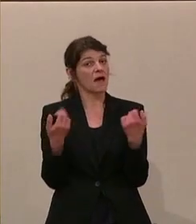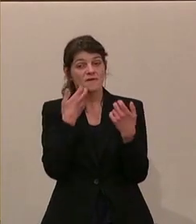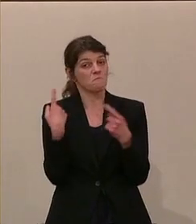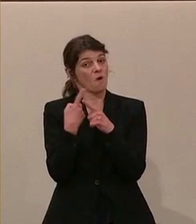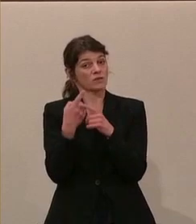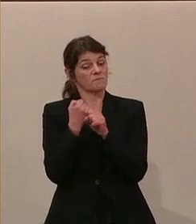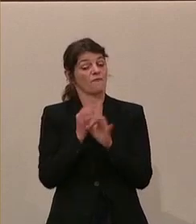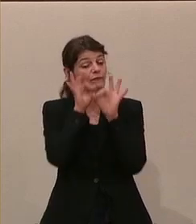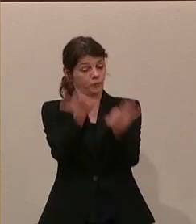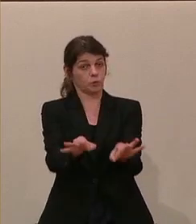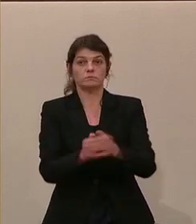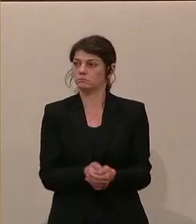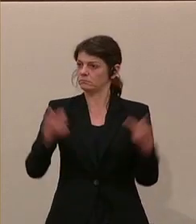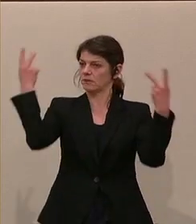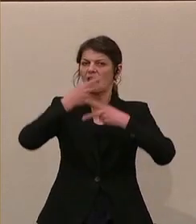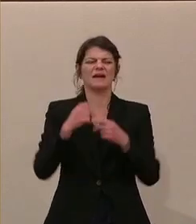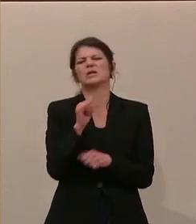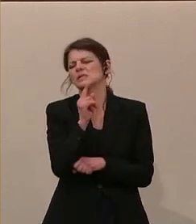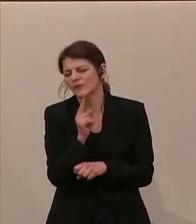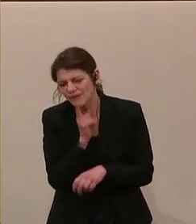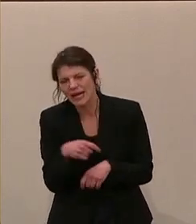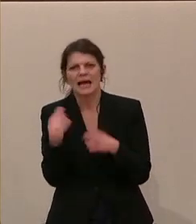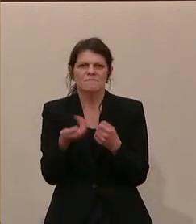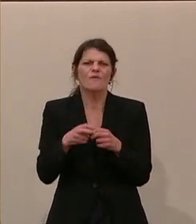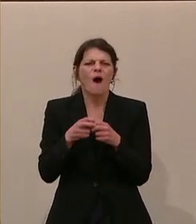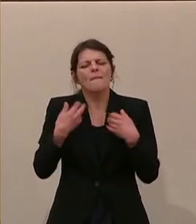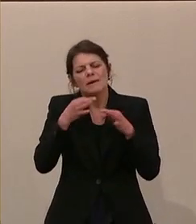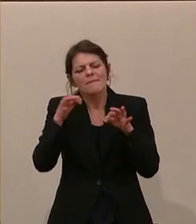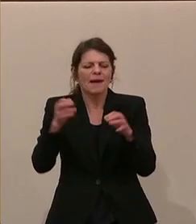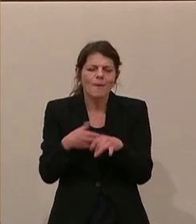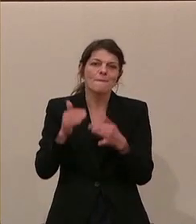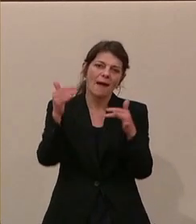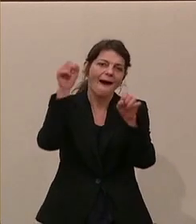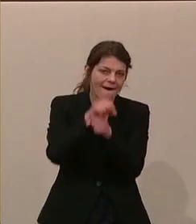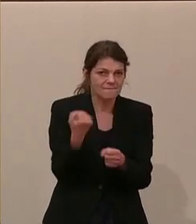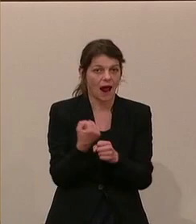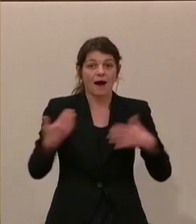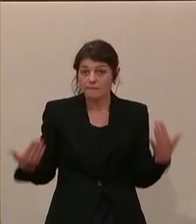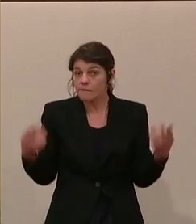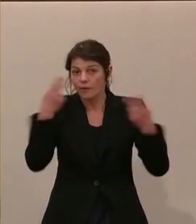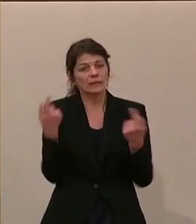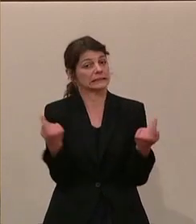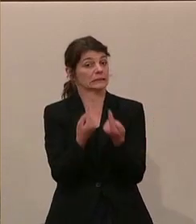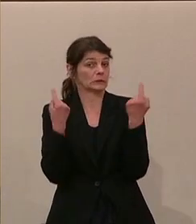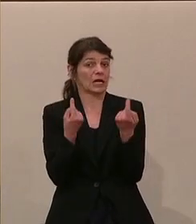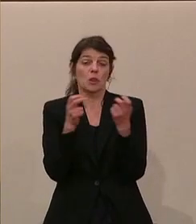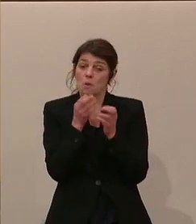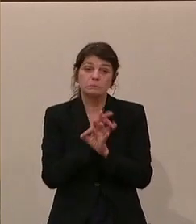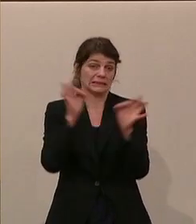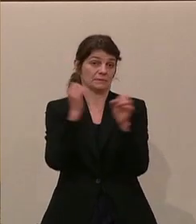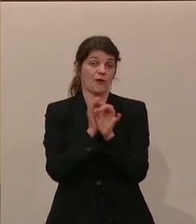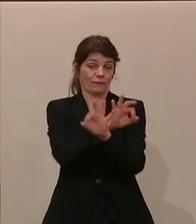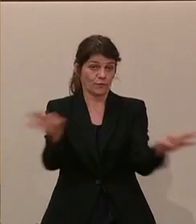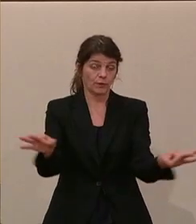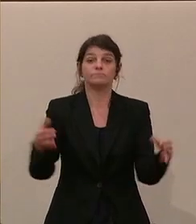zu erreichen? Natürlich ist alles immer zu wenig und es gäbe vieles, was wir noch zu tun hätten und was die Situation verbessern